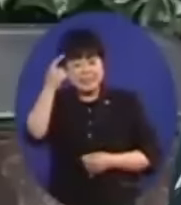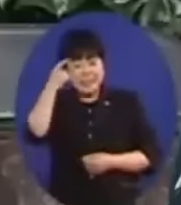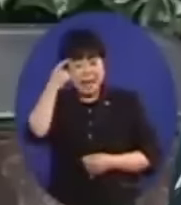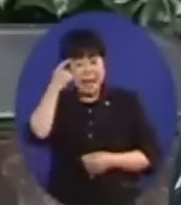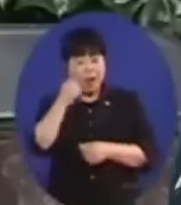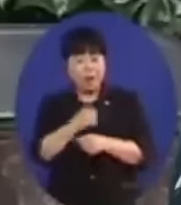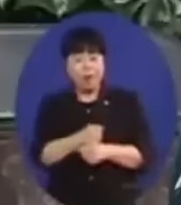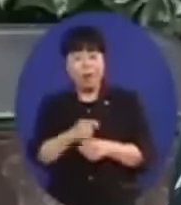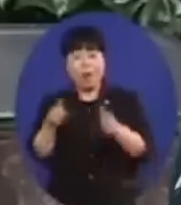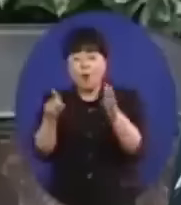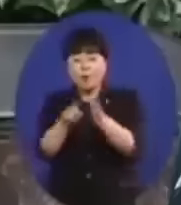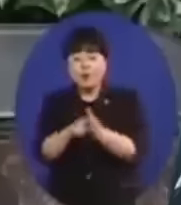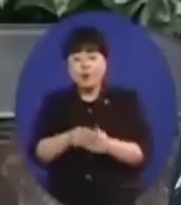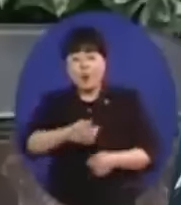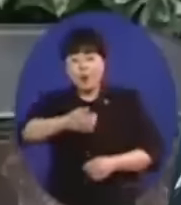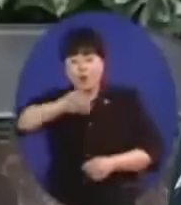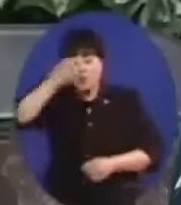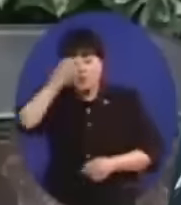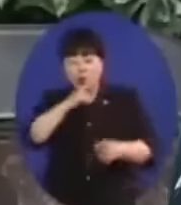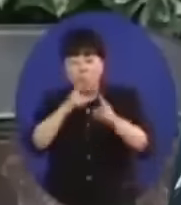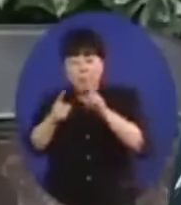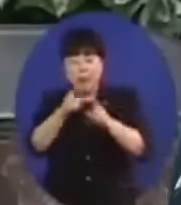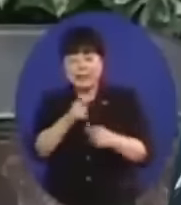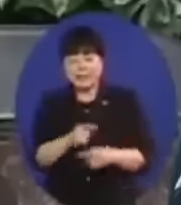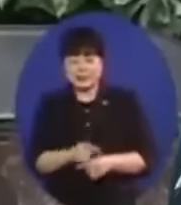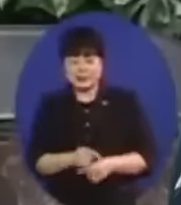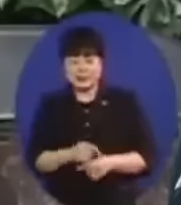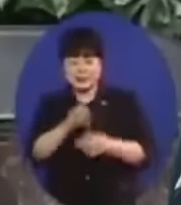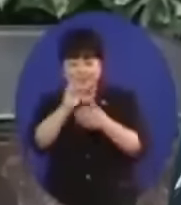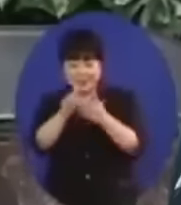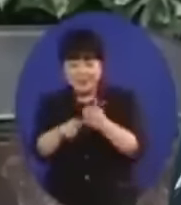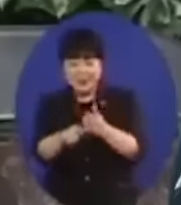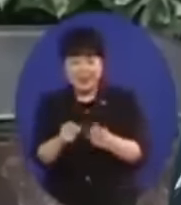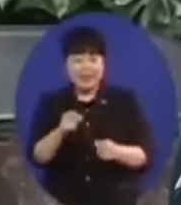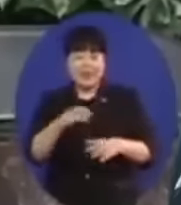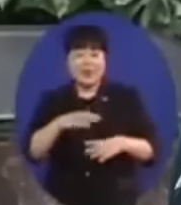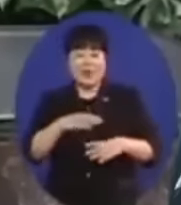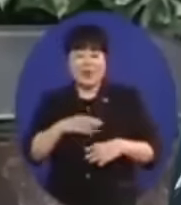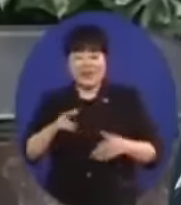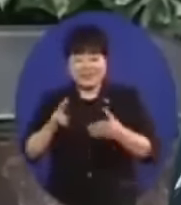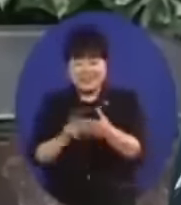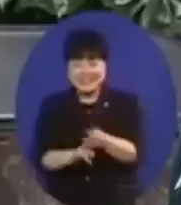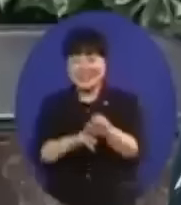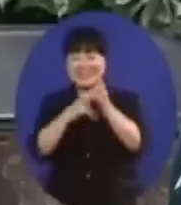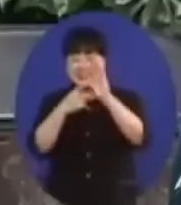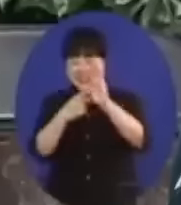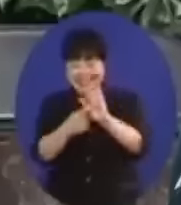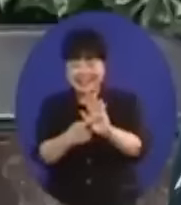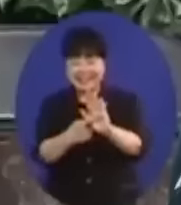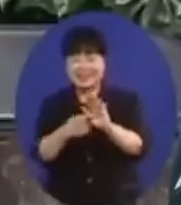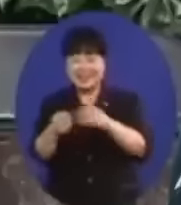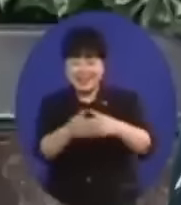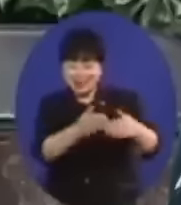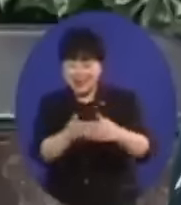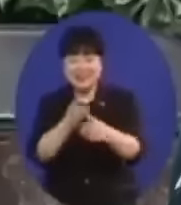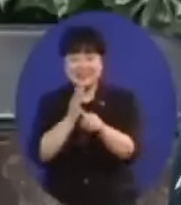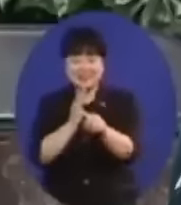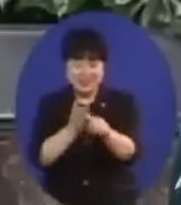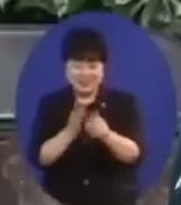생각하고 믿고 꿈꾸고 말할 수만 있으면 놀라운 역사가 일어난다는 것을 잊지 마시기를